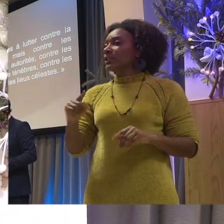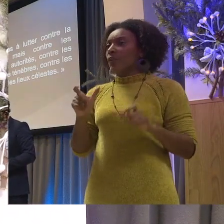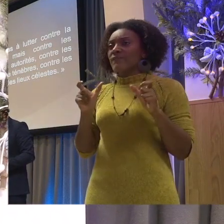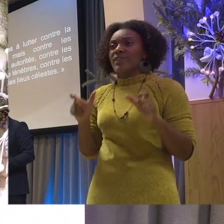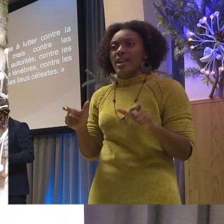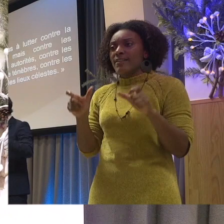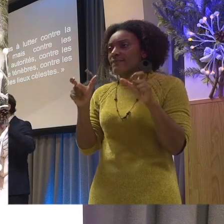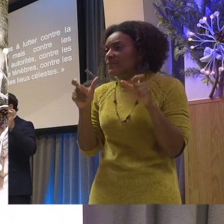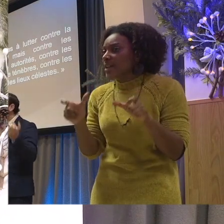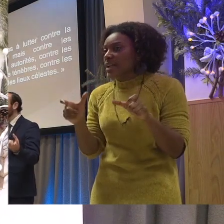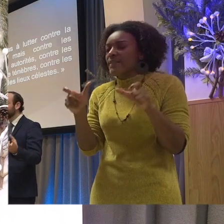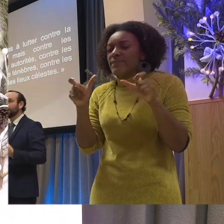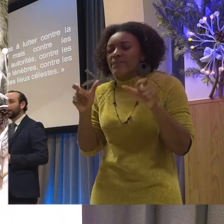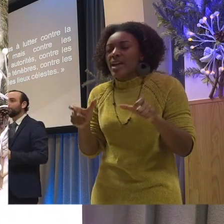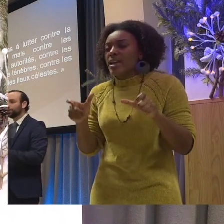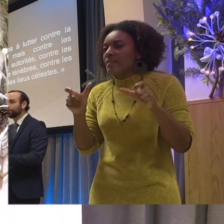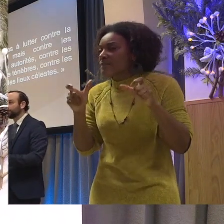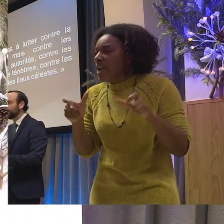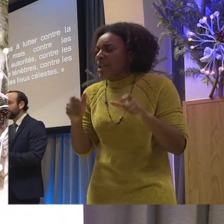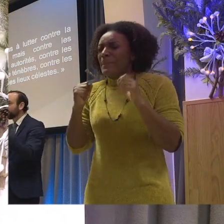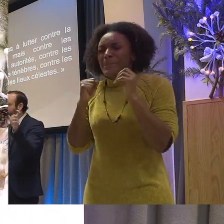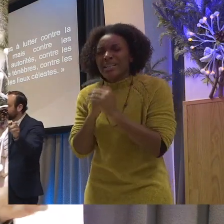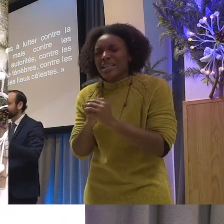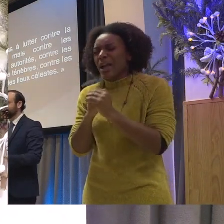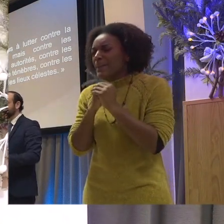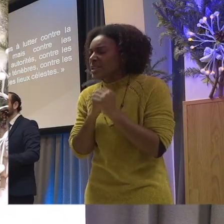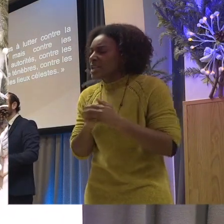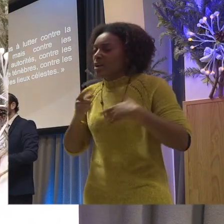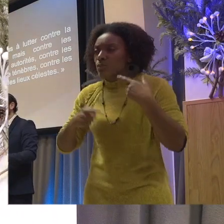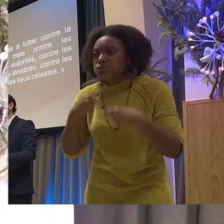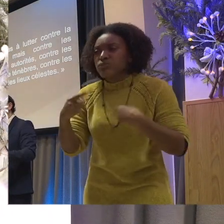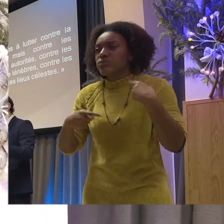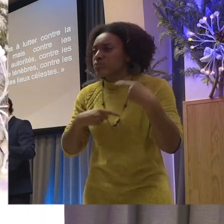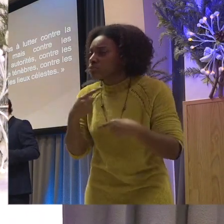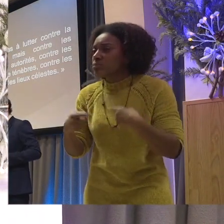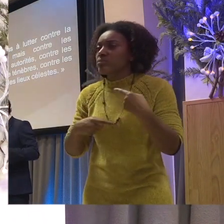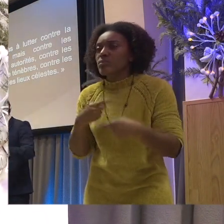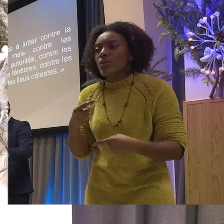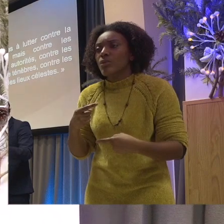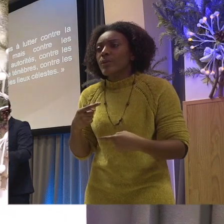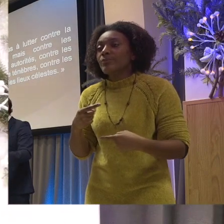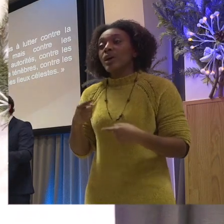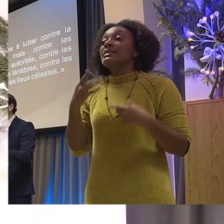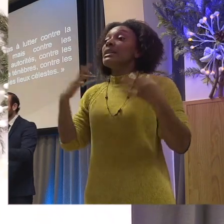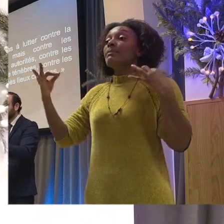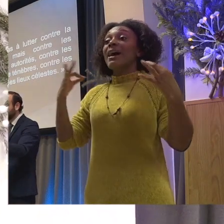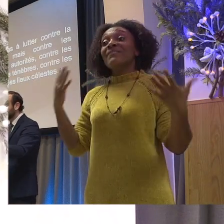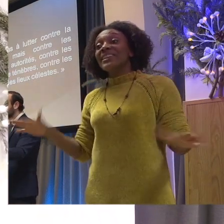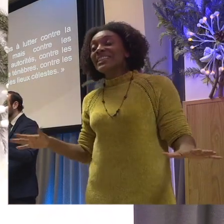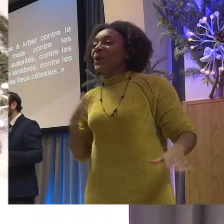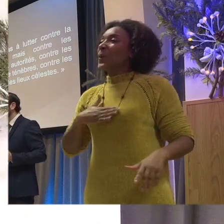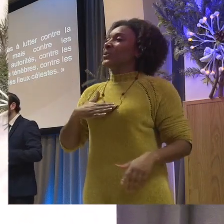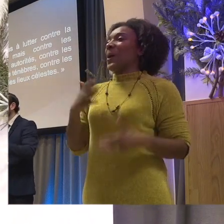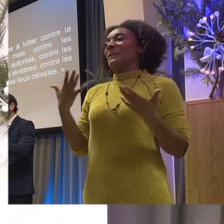que nous devons tenir ferme après avoir tout surmonté. Après. Tu as surmonté le temps de célibat, tu as surmonté le